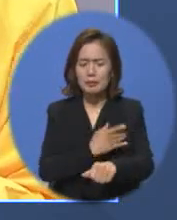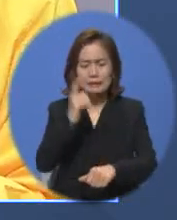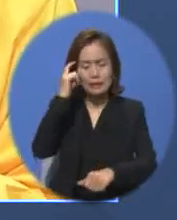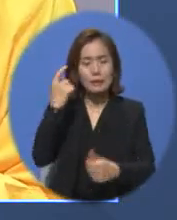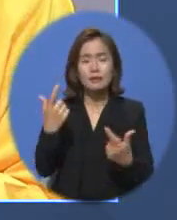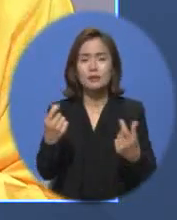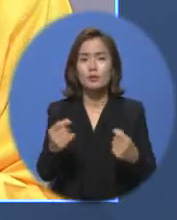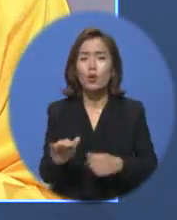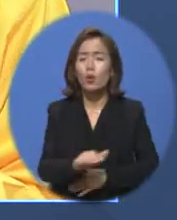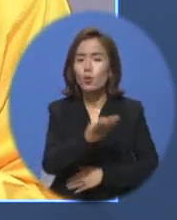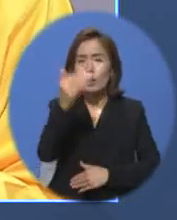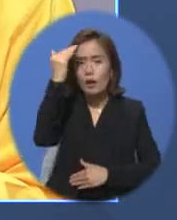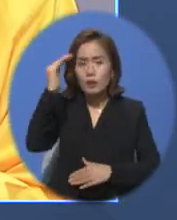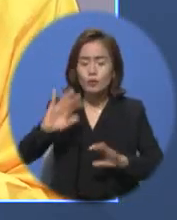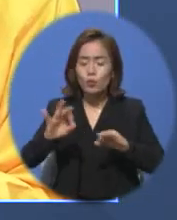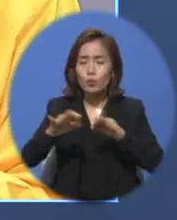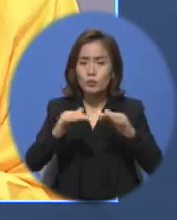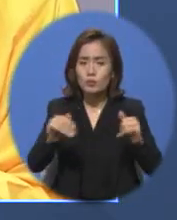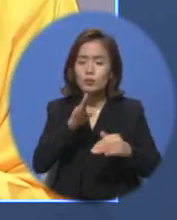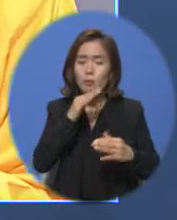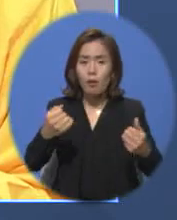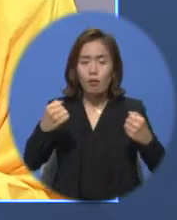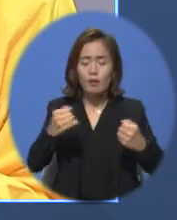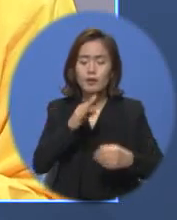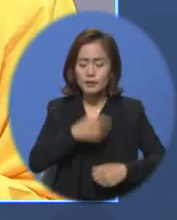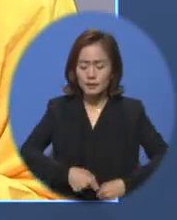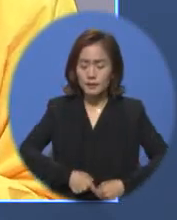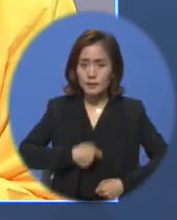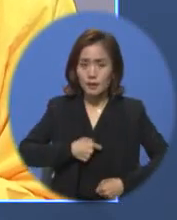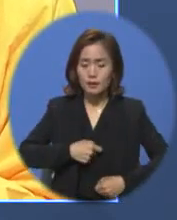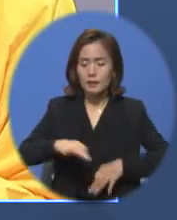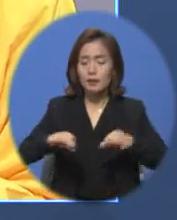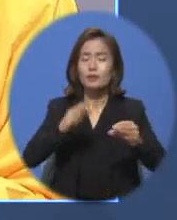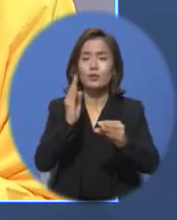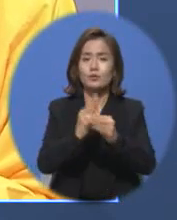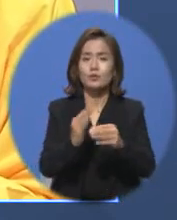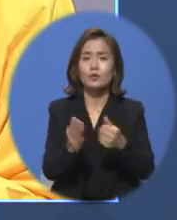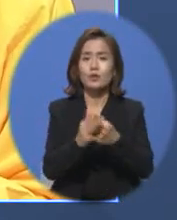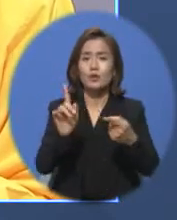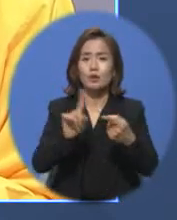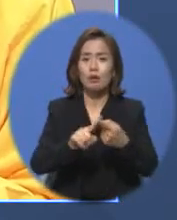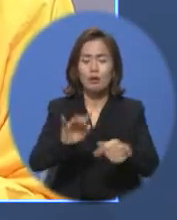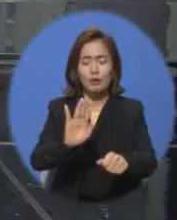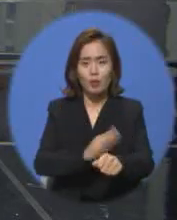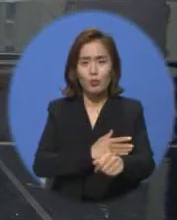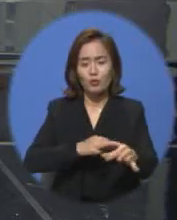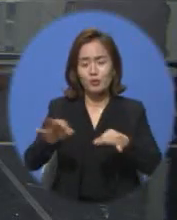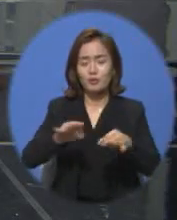된판단입니다.우리나라 상인들은 매우건전하고정직한방식으로사업을운영하고있습니다.그들은 속임수를쓰지않습니다.